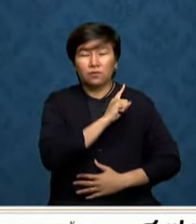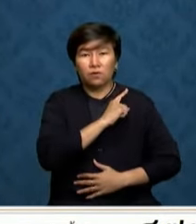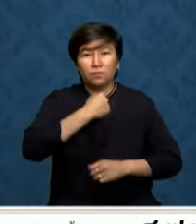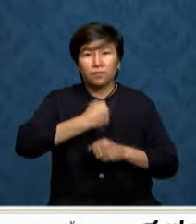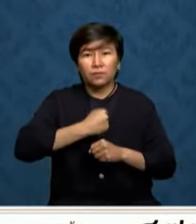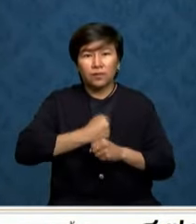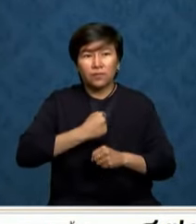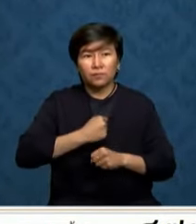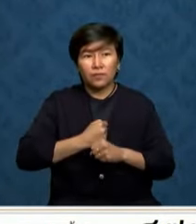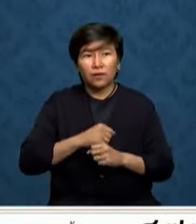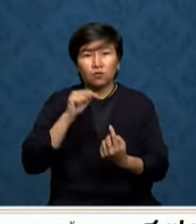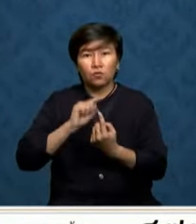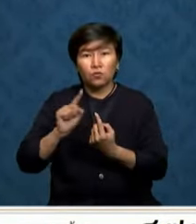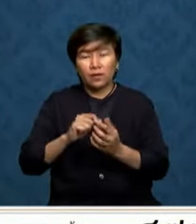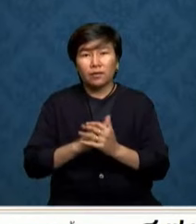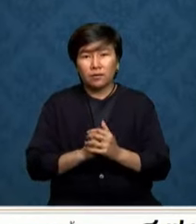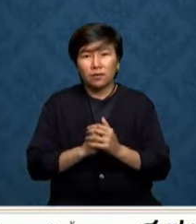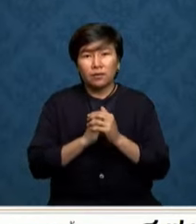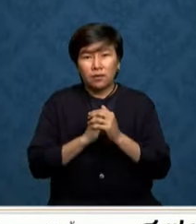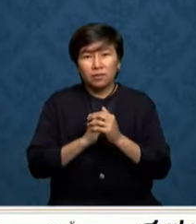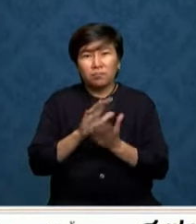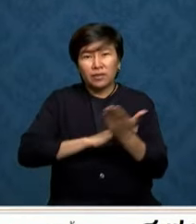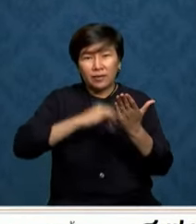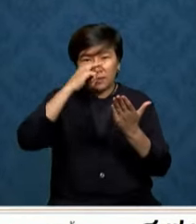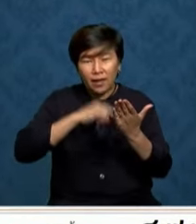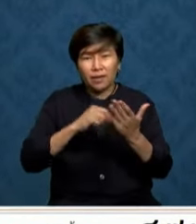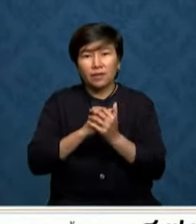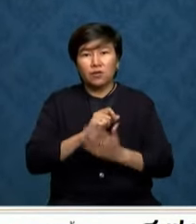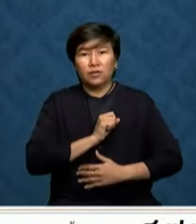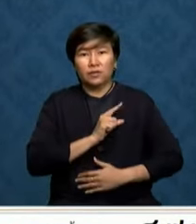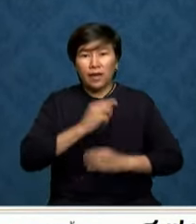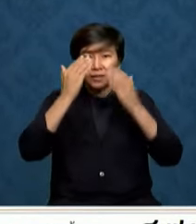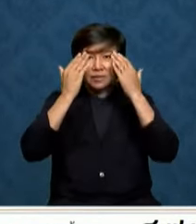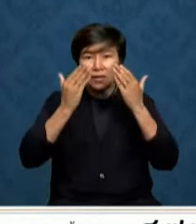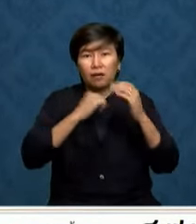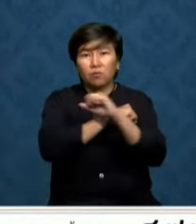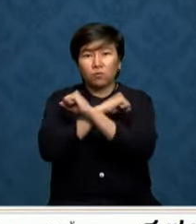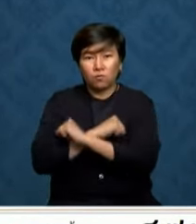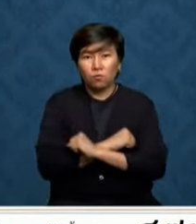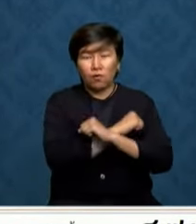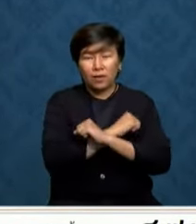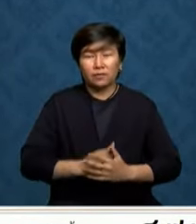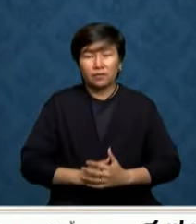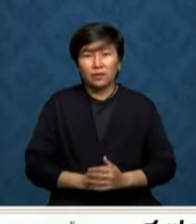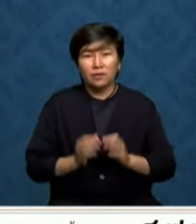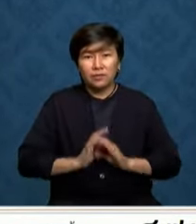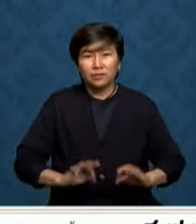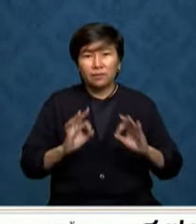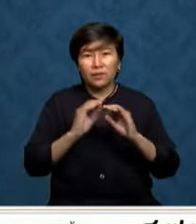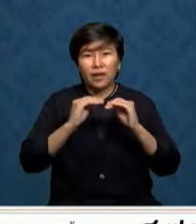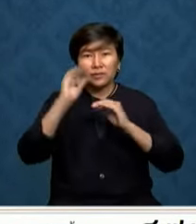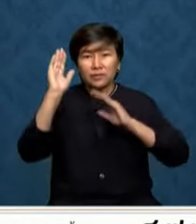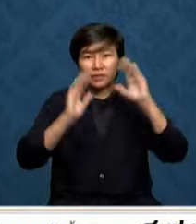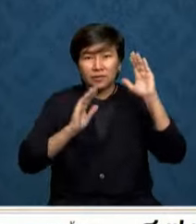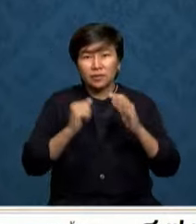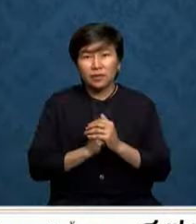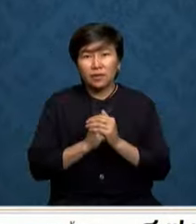ทำหน้าที่ในการปกป้องประชาชาติของมุสลิมทุกคนที่อยู่ในประเทศไทยให้ได้รับสิทธิเสรีภาพ